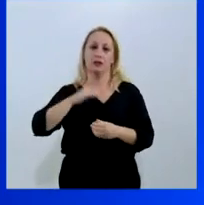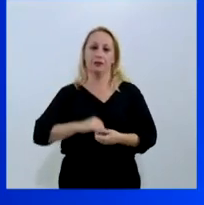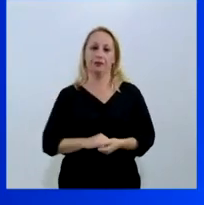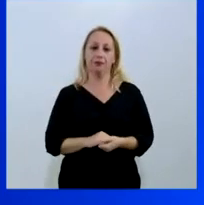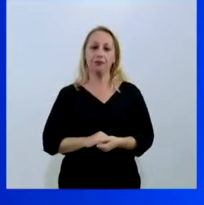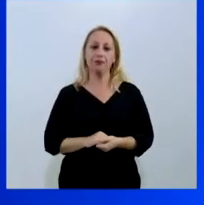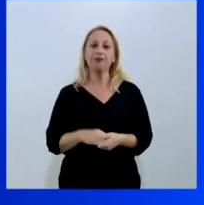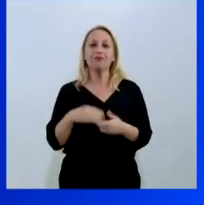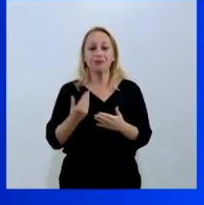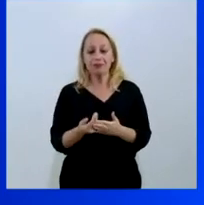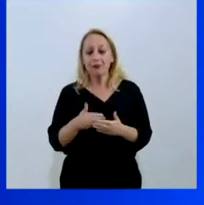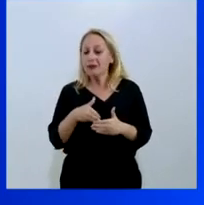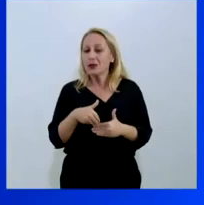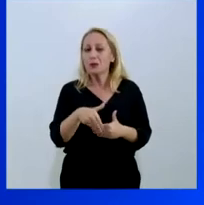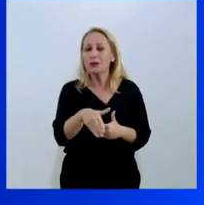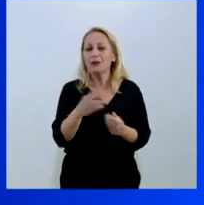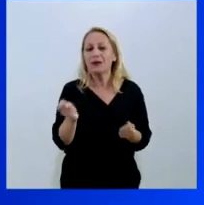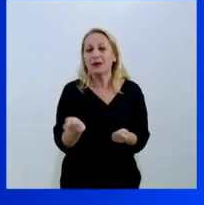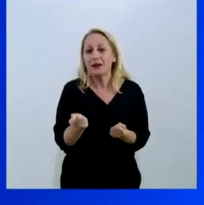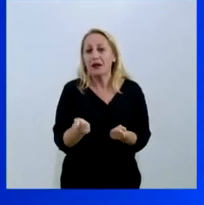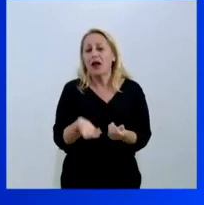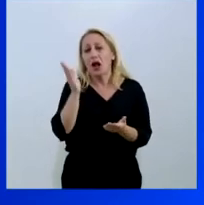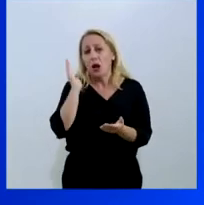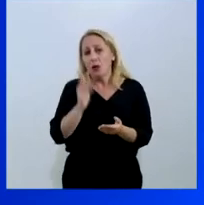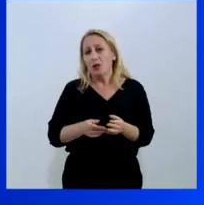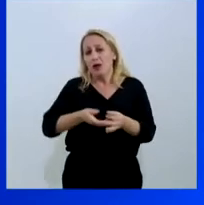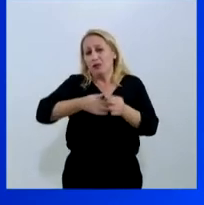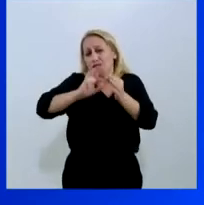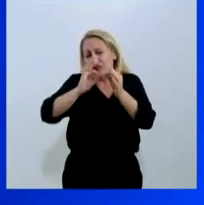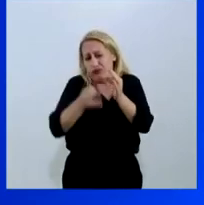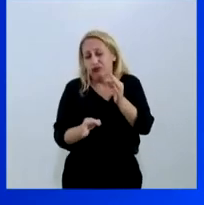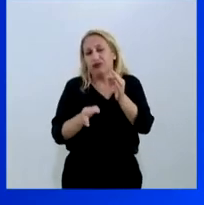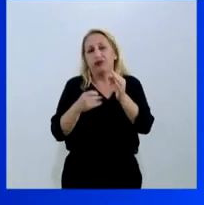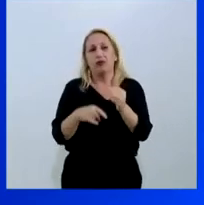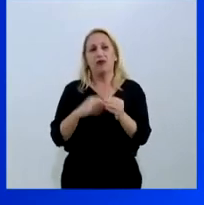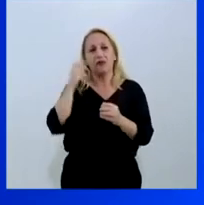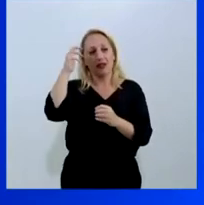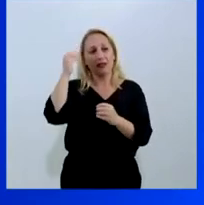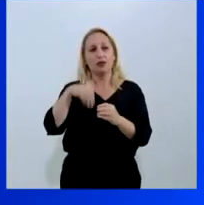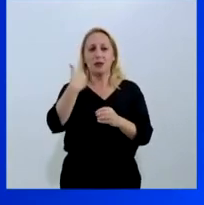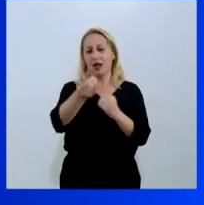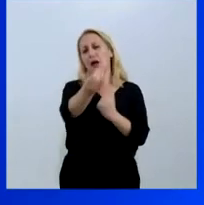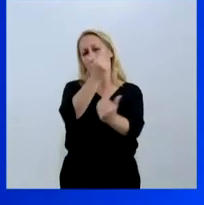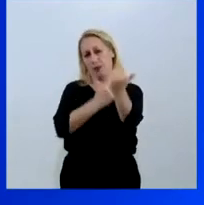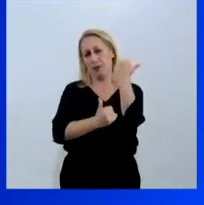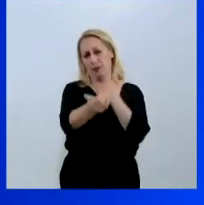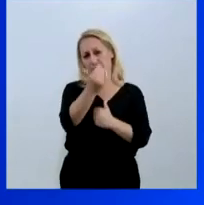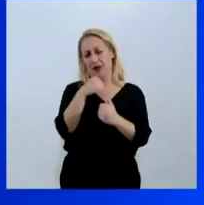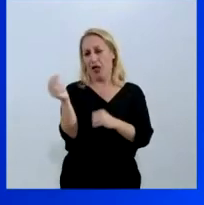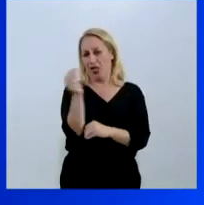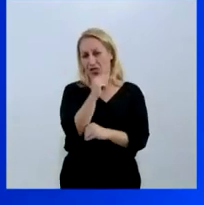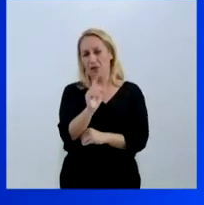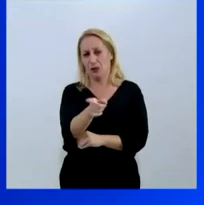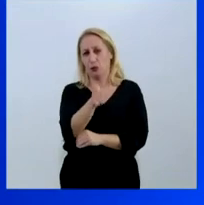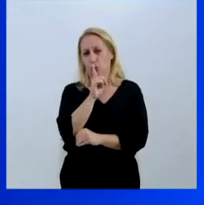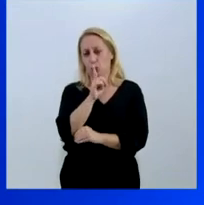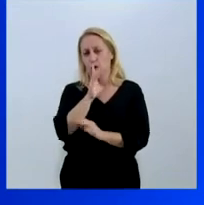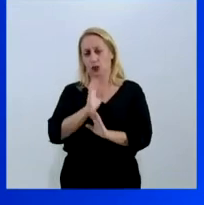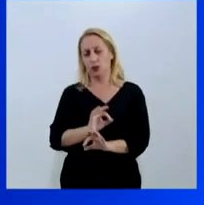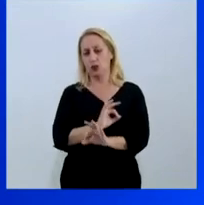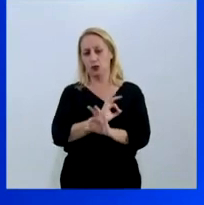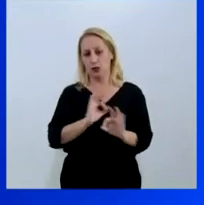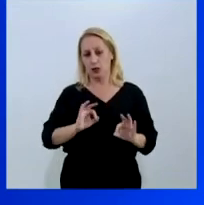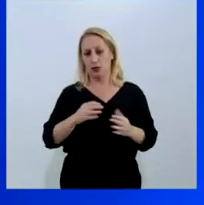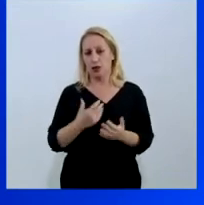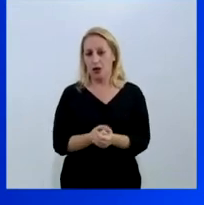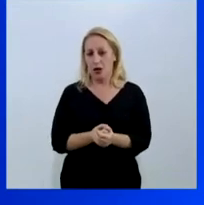Τώρα για την επόμενη μέρα, νομίζω ότι μπορούμε να πούμε πολλά. Φαντάζομαι ότι θα μου γίνουν και άλλες ερωτήσεις σε αυτήν την κατεύθυνση.